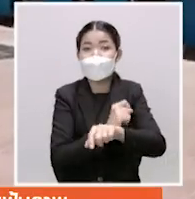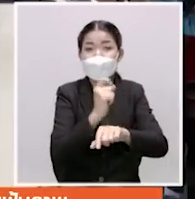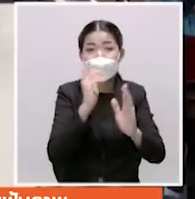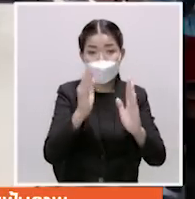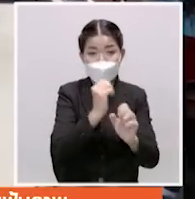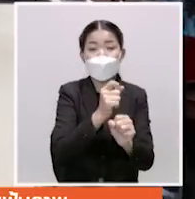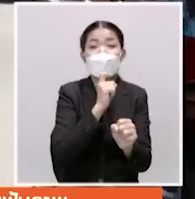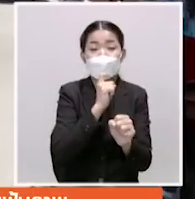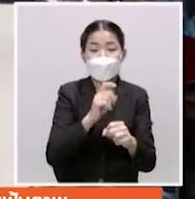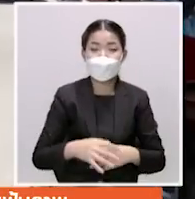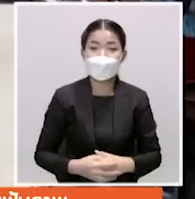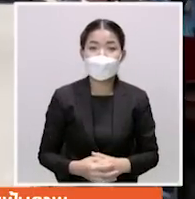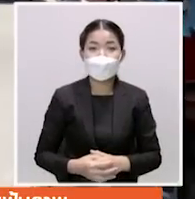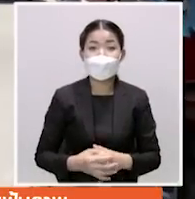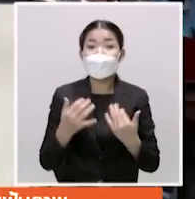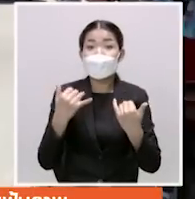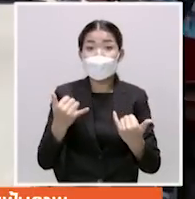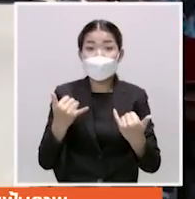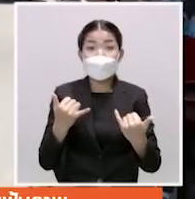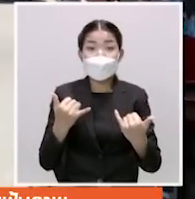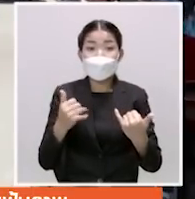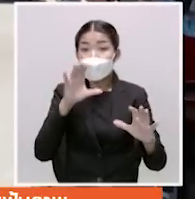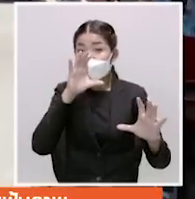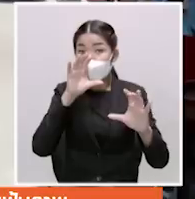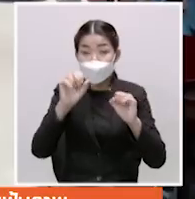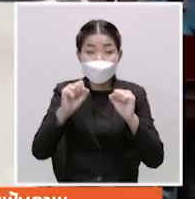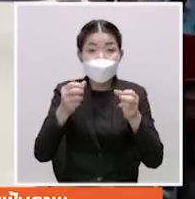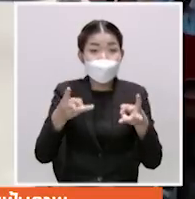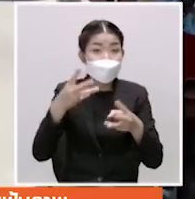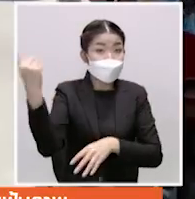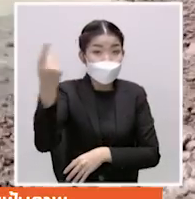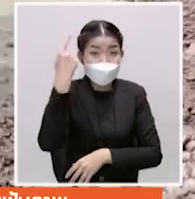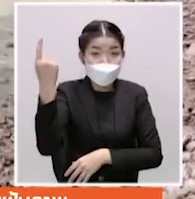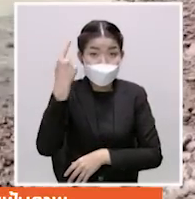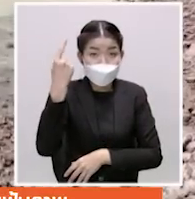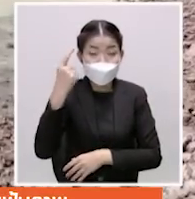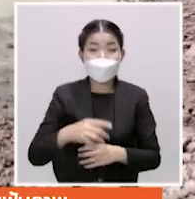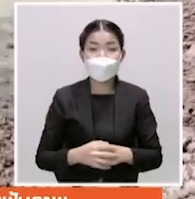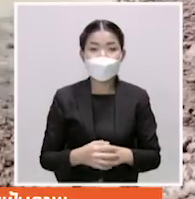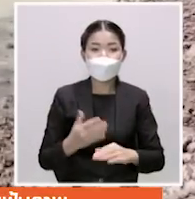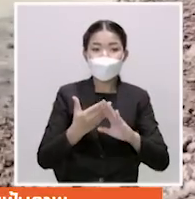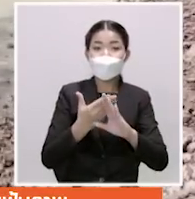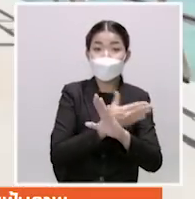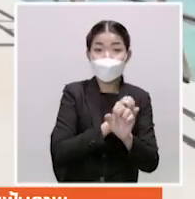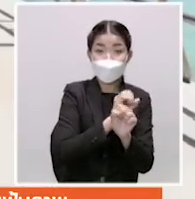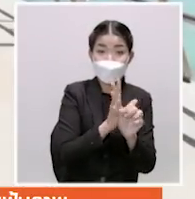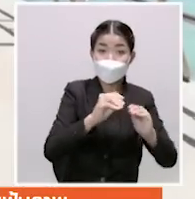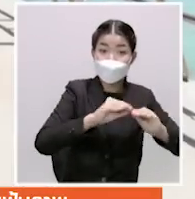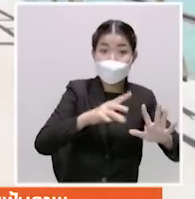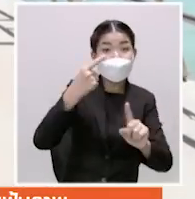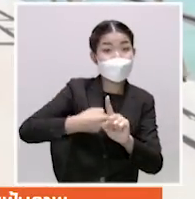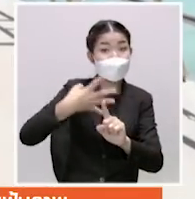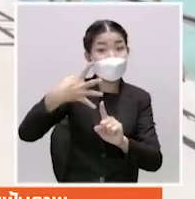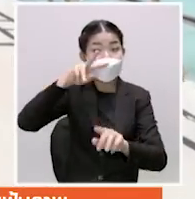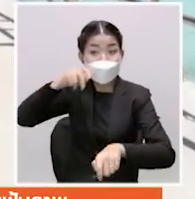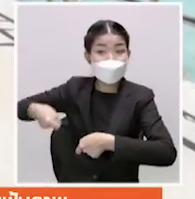ครับ คุณชำนาญคะถ้าตอนนี้เรามองไปยังรูปแบบการท่องเที่ยวที่จริงๆแล้วเนี่ยปกติก่อนโควิดระบาดสงกรานต์นี่จะเป็น